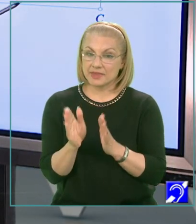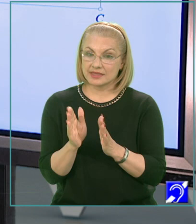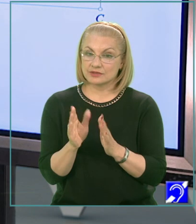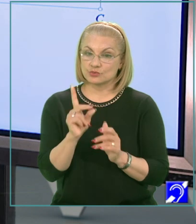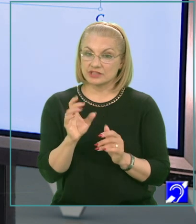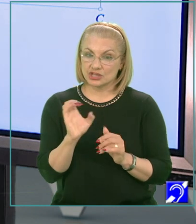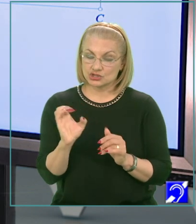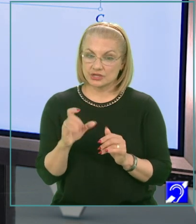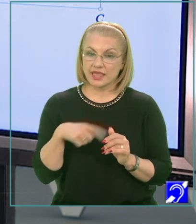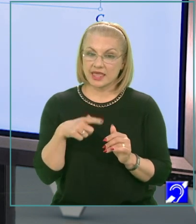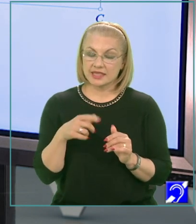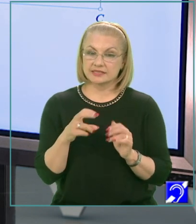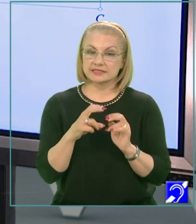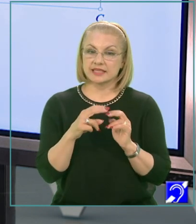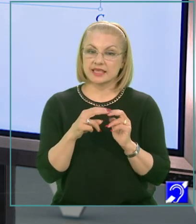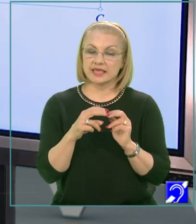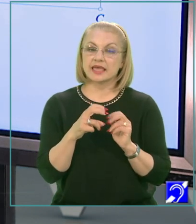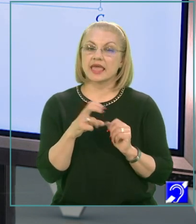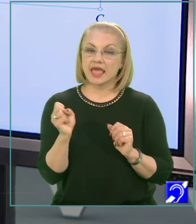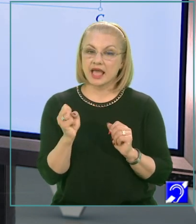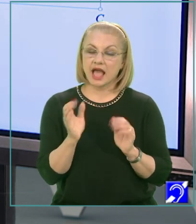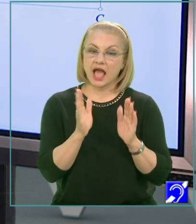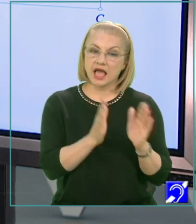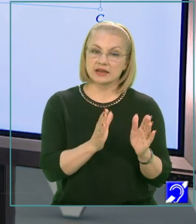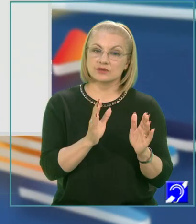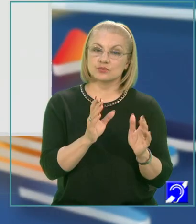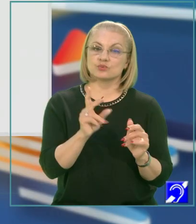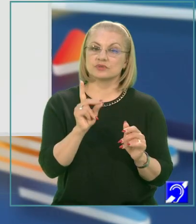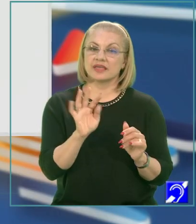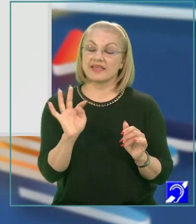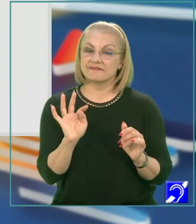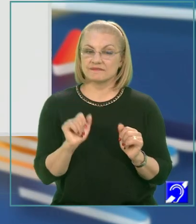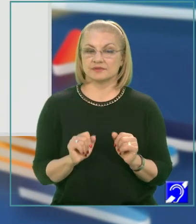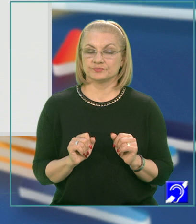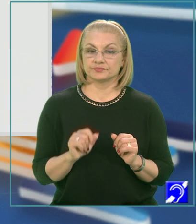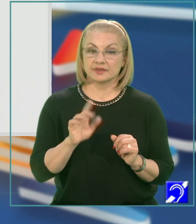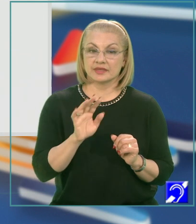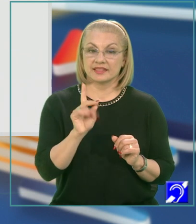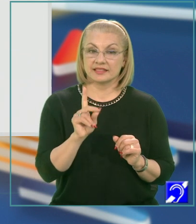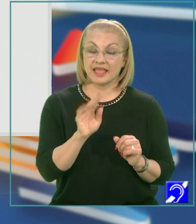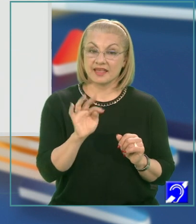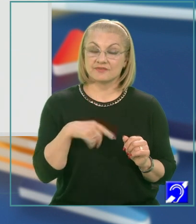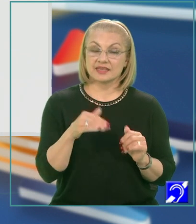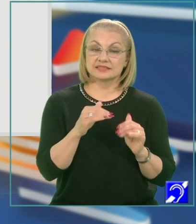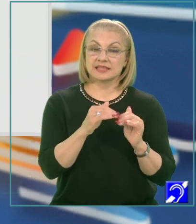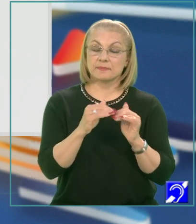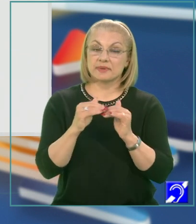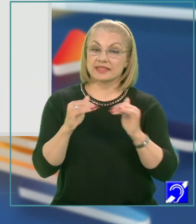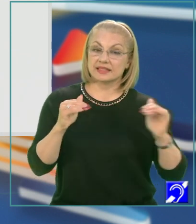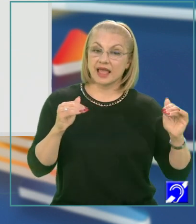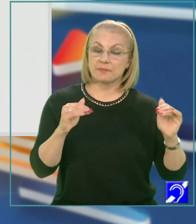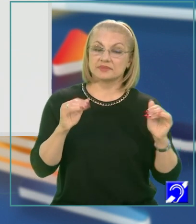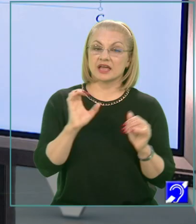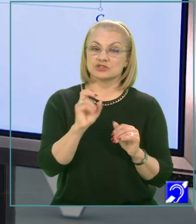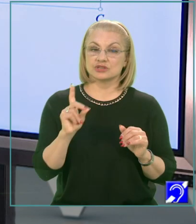DC este egal cu segmentul DF, F fiind pe prelungirea dreptei CD